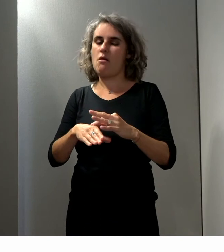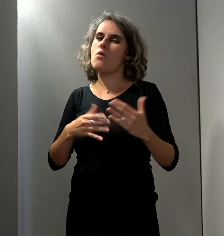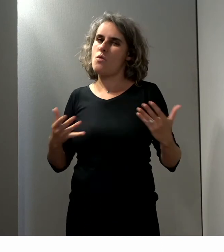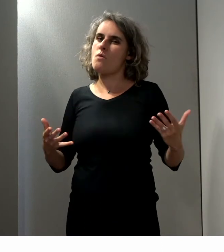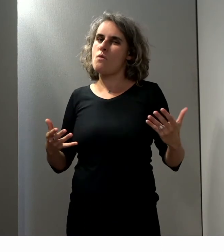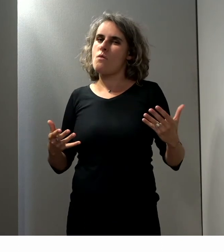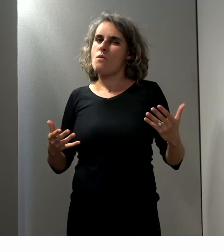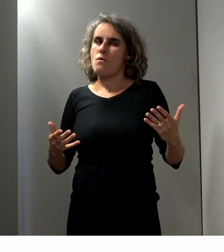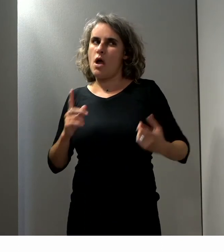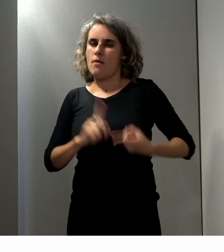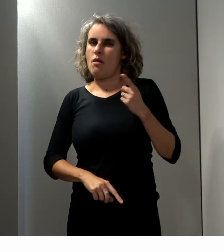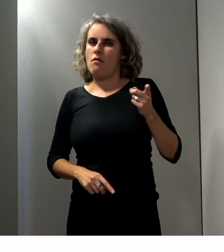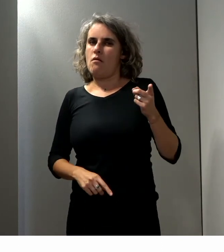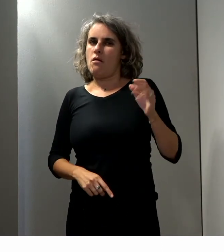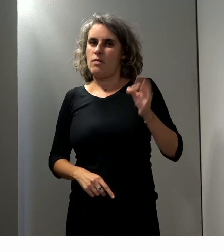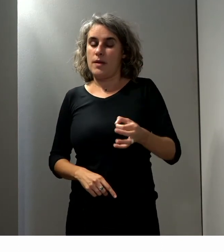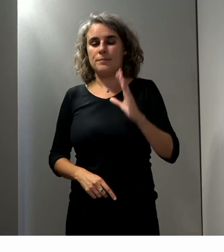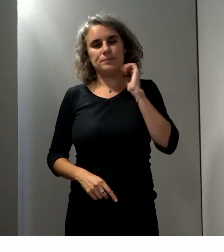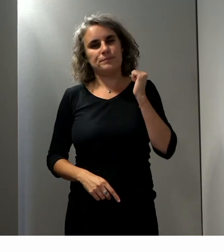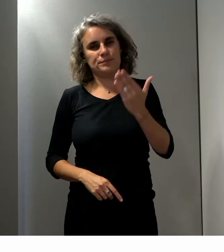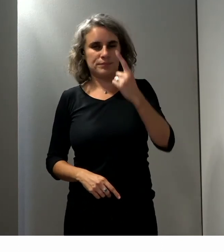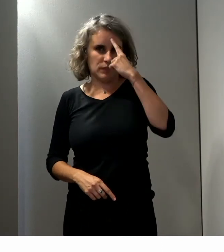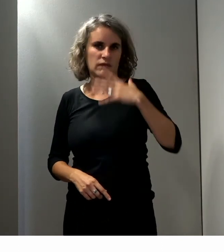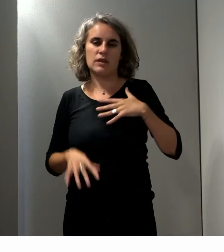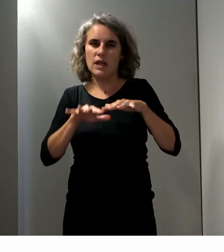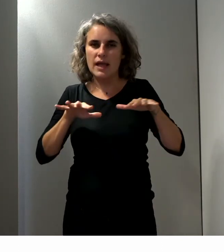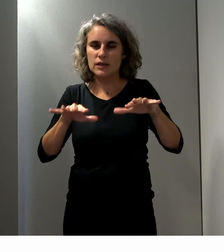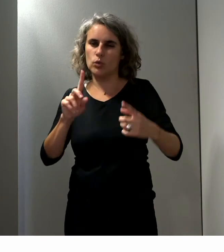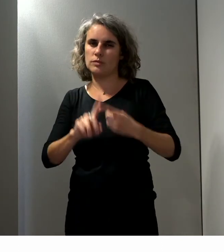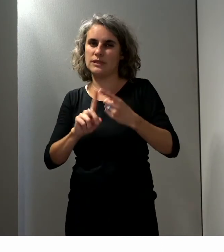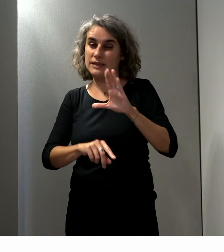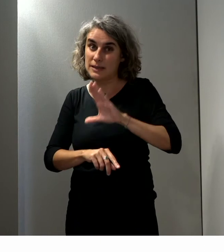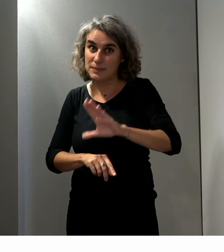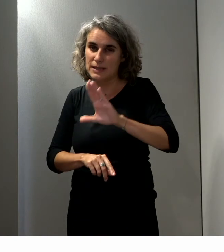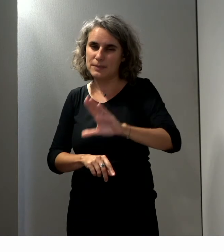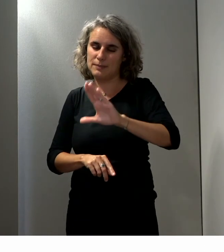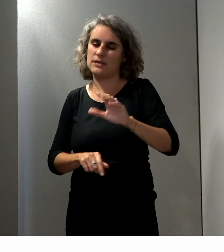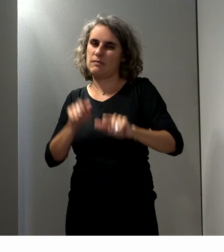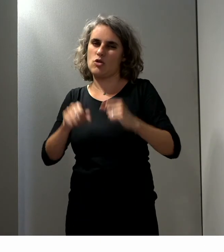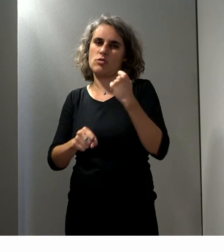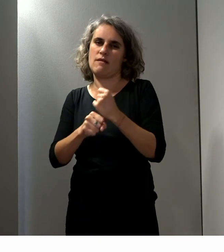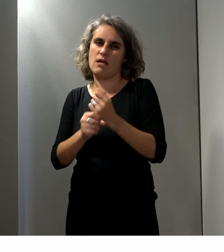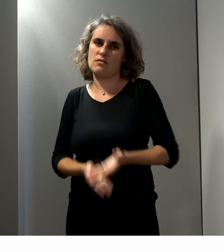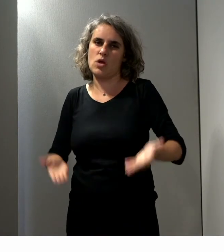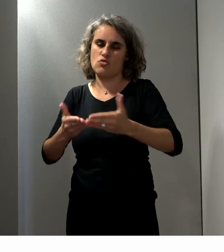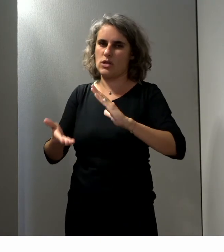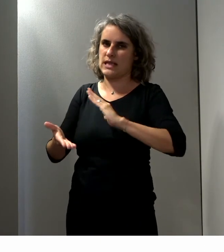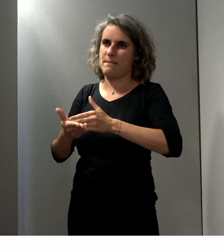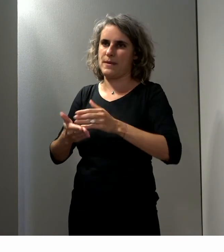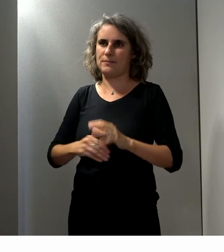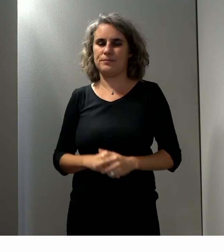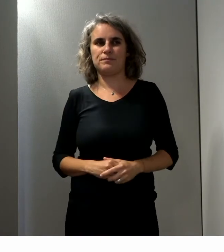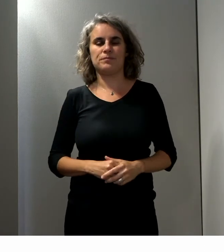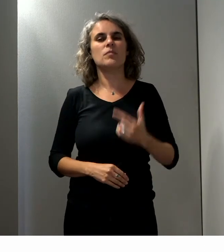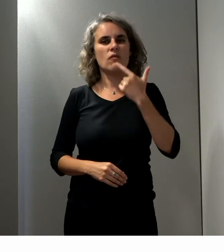la structure accompagnante est très importante. Et c'est pour ça que je pense qu'il y a besoin de réseaux spécifiques à l'accompagnement des travailleurs. Voilà, ce qu'on dit, c'est que c'est un défi, mais c'est pas